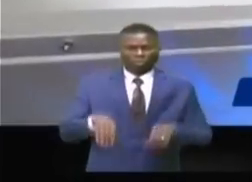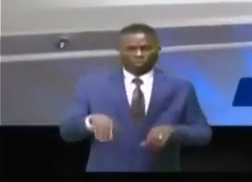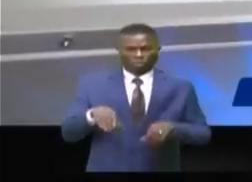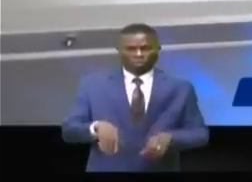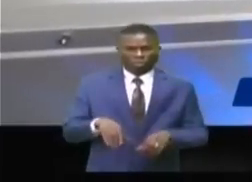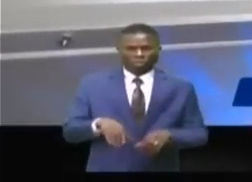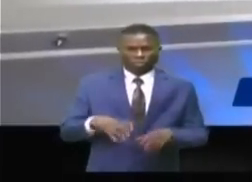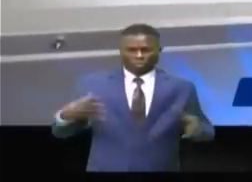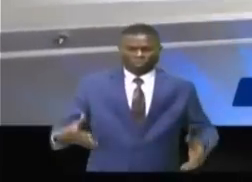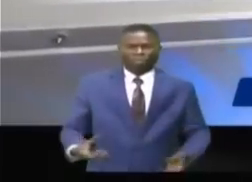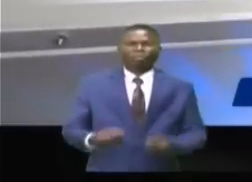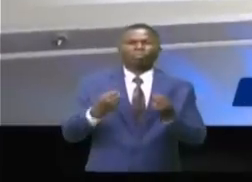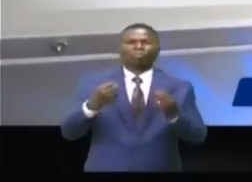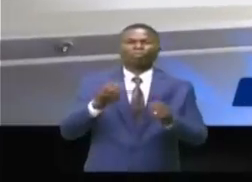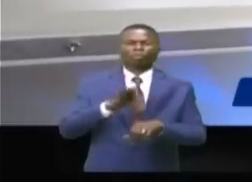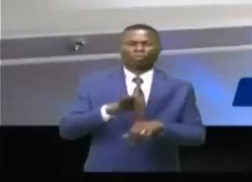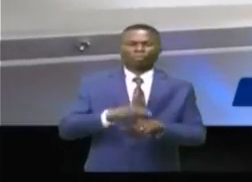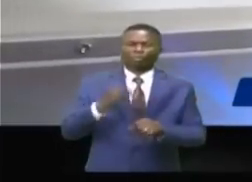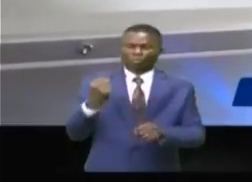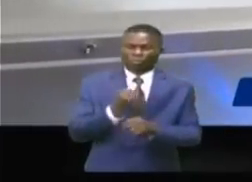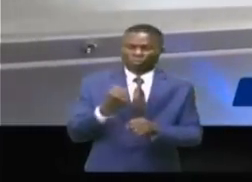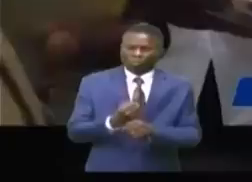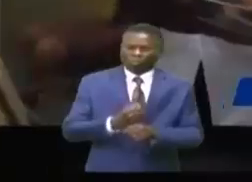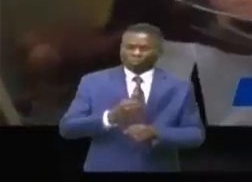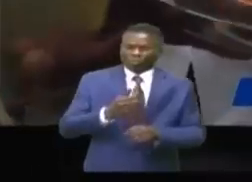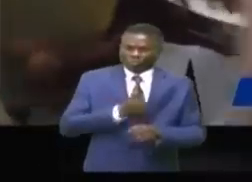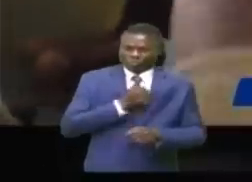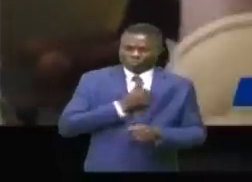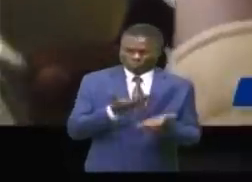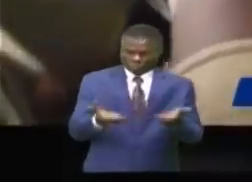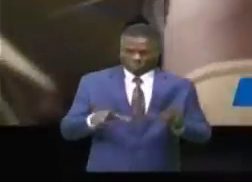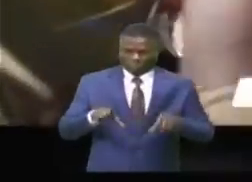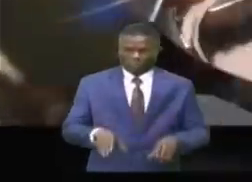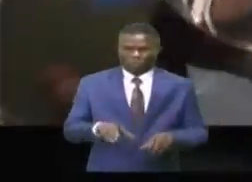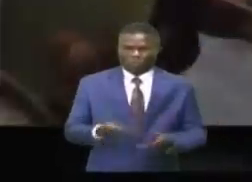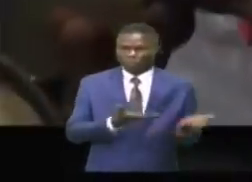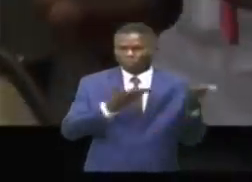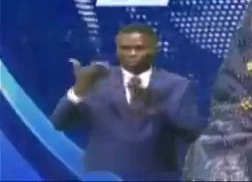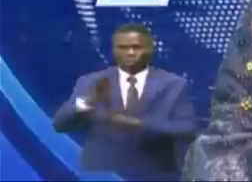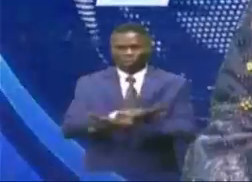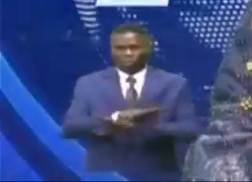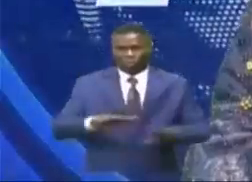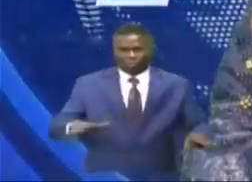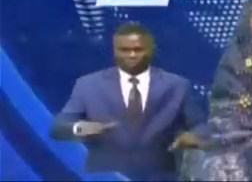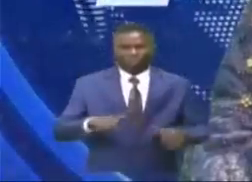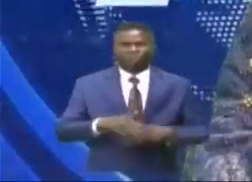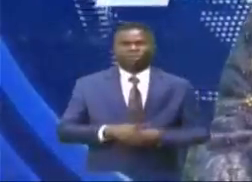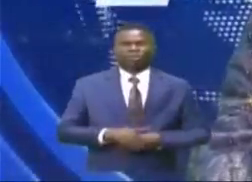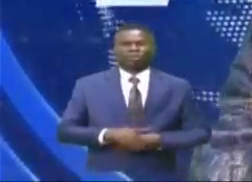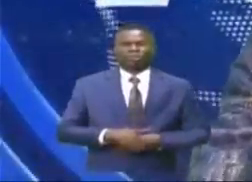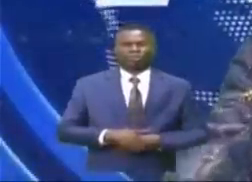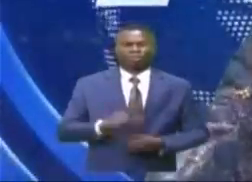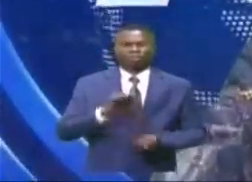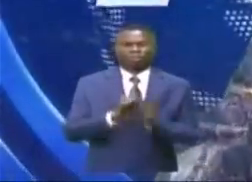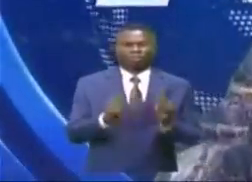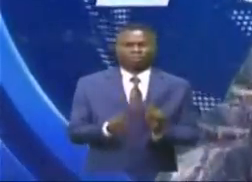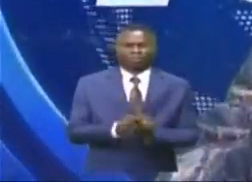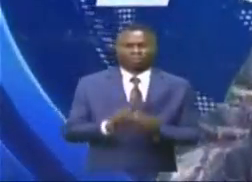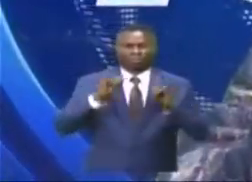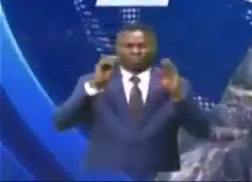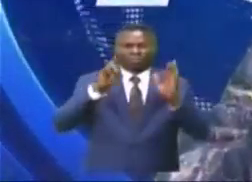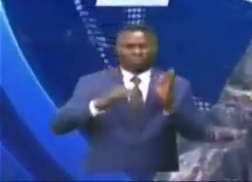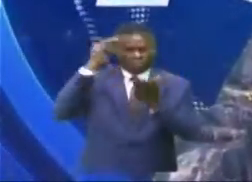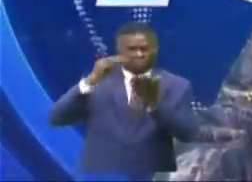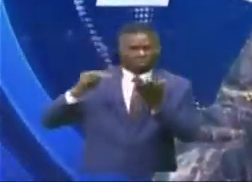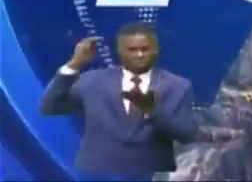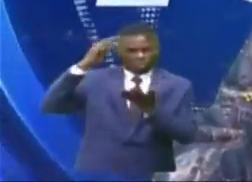vont retrouver leur valeur réelle, devant profiter à la République démocratique du Congo. Dans le secteur de l'enseignement